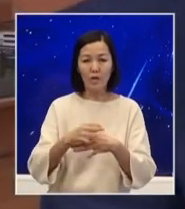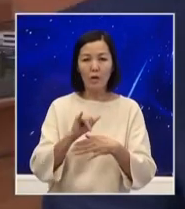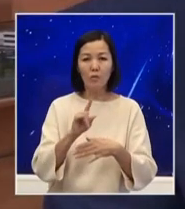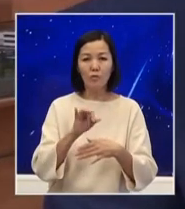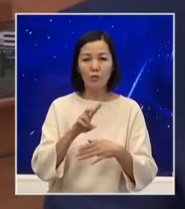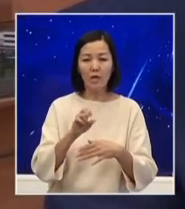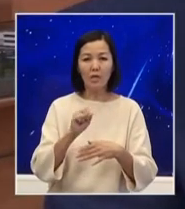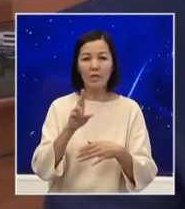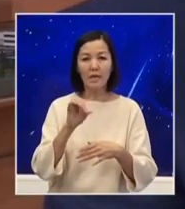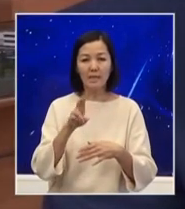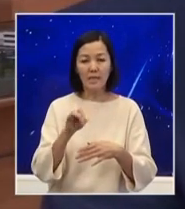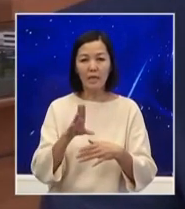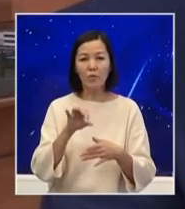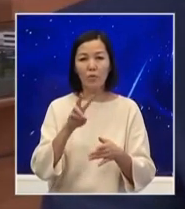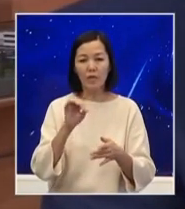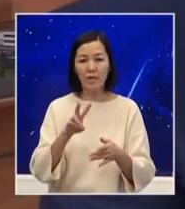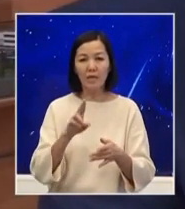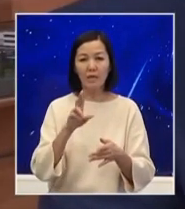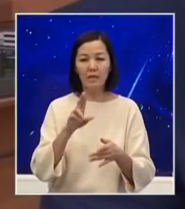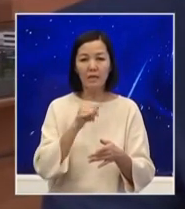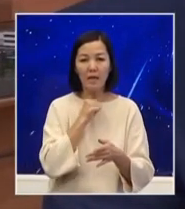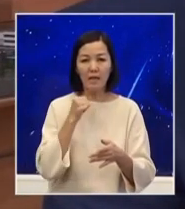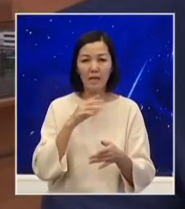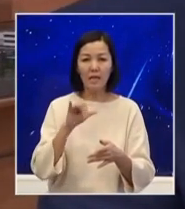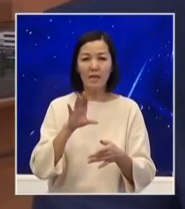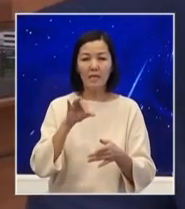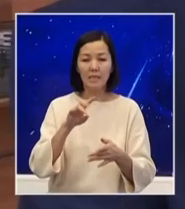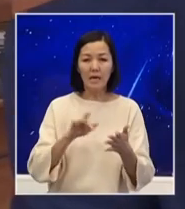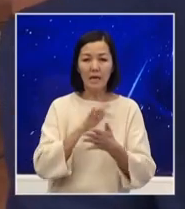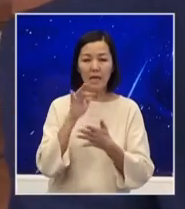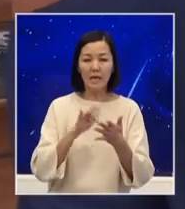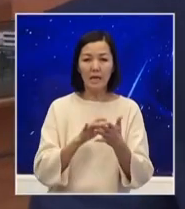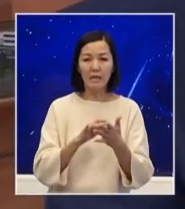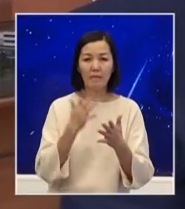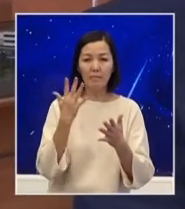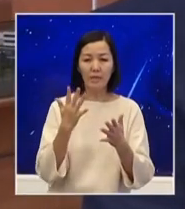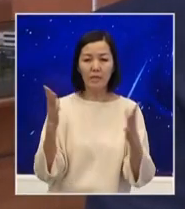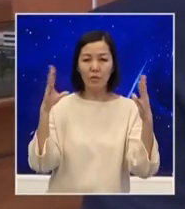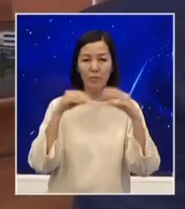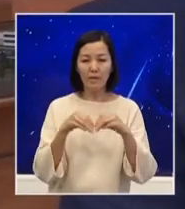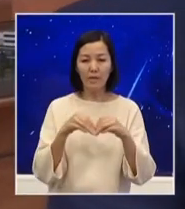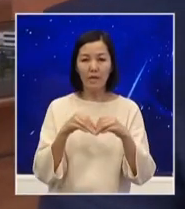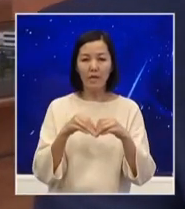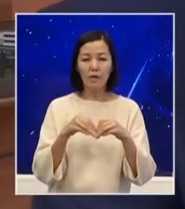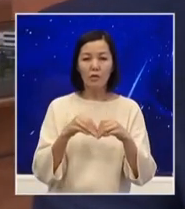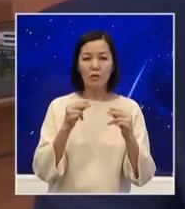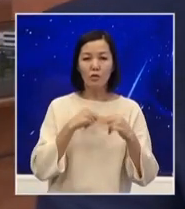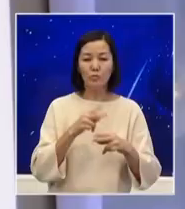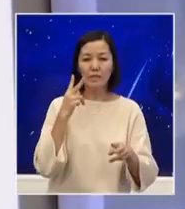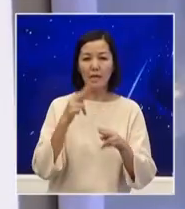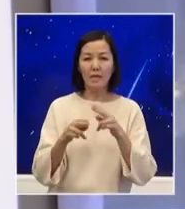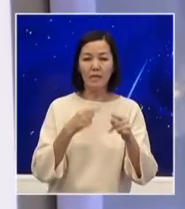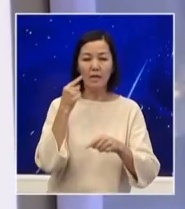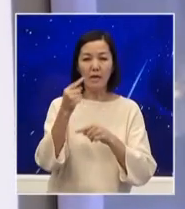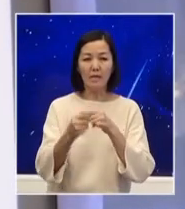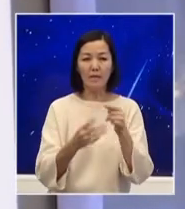Ұзынағаш, Қаскелең, Өтеген Батыр, Талғар және Исі қалалар. Осы жұмыстар аяқталуына қарай біз ары